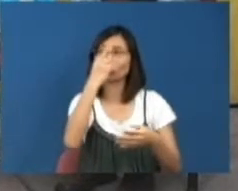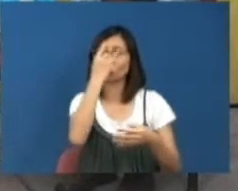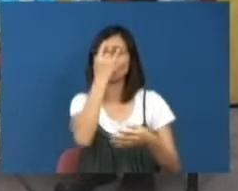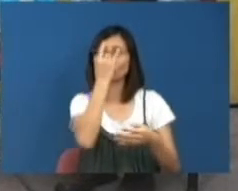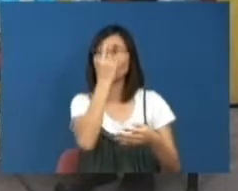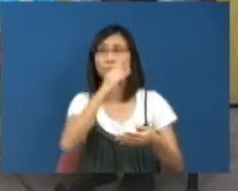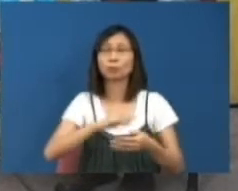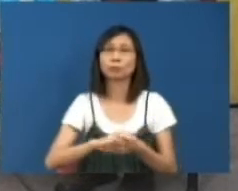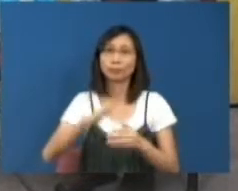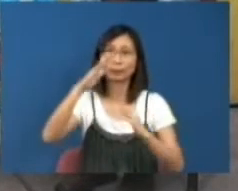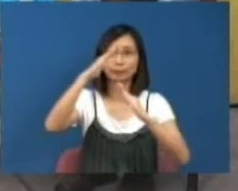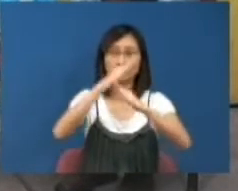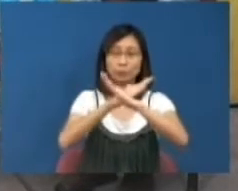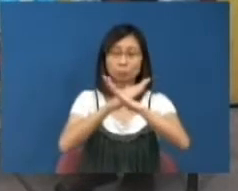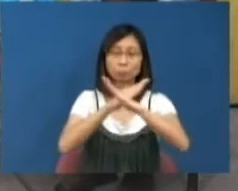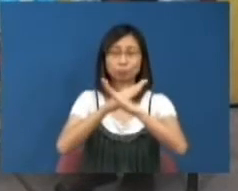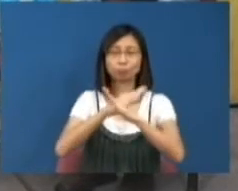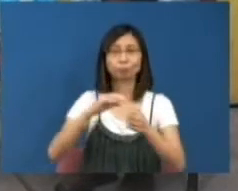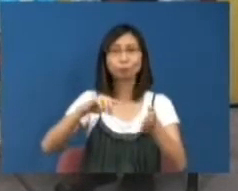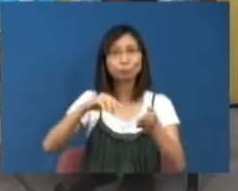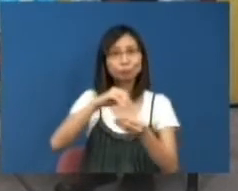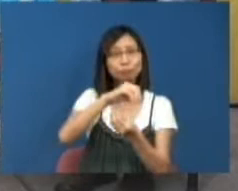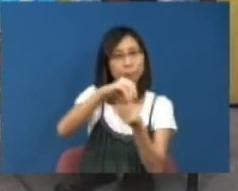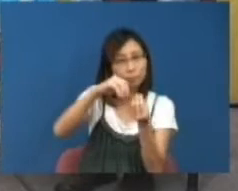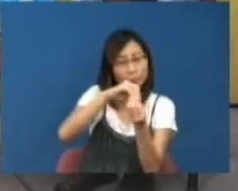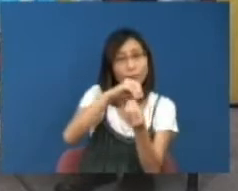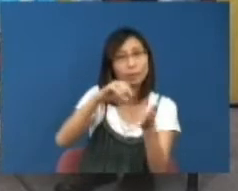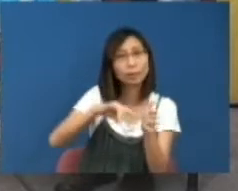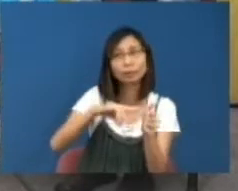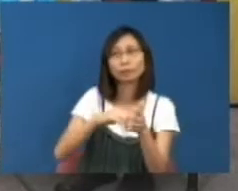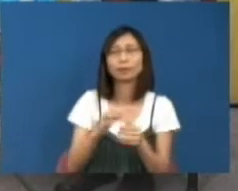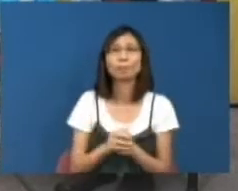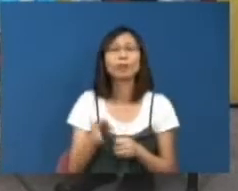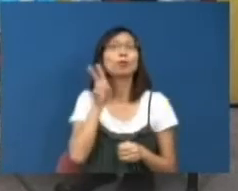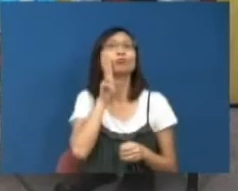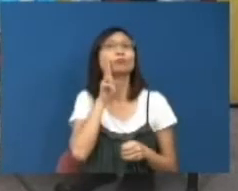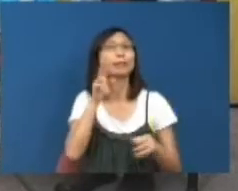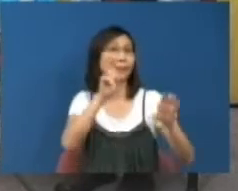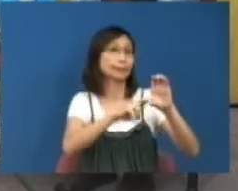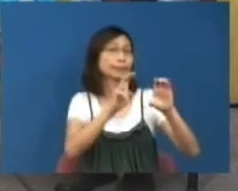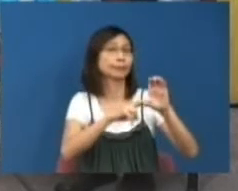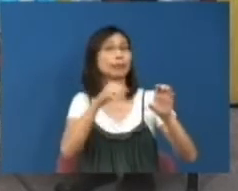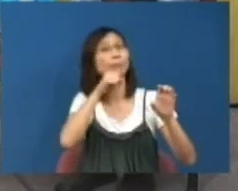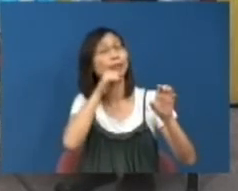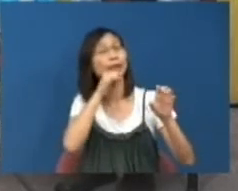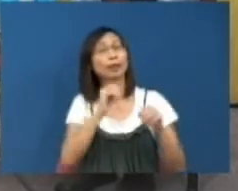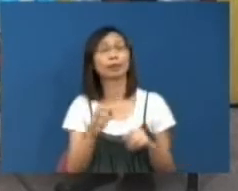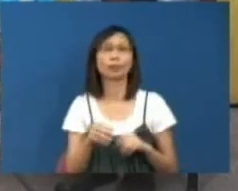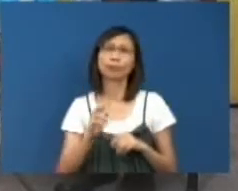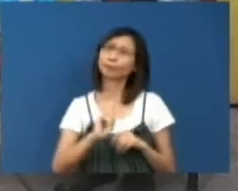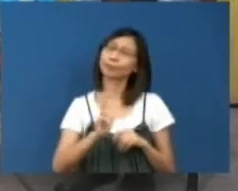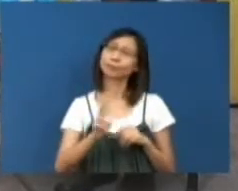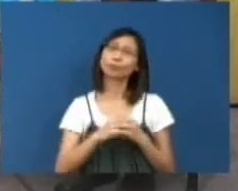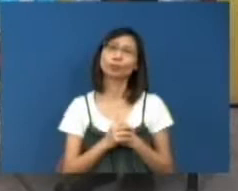國。咁好似跟住佢咧，西班牙啊嗰啲都開始就要做呢樣嘢啦。 即係大家要急起直追啦。